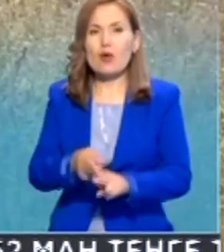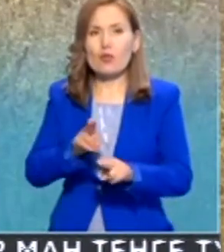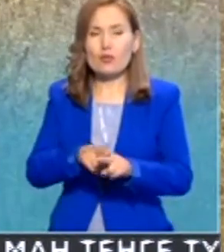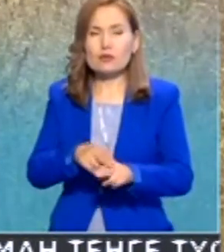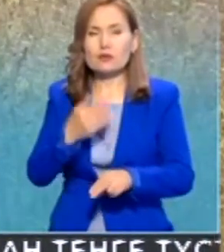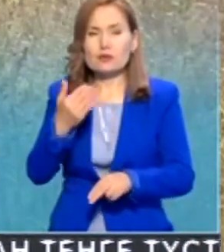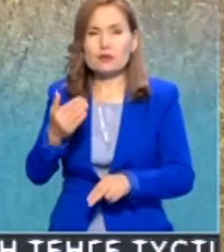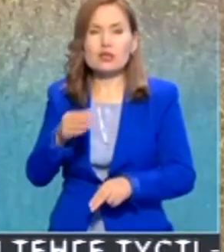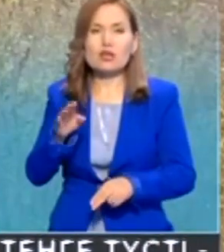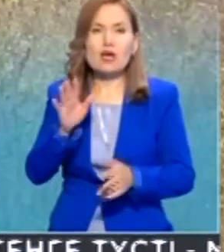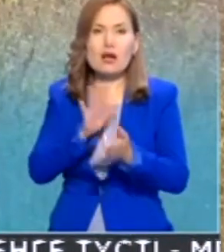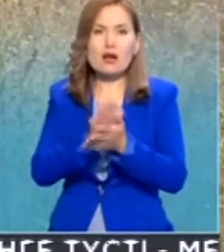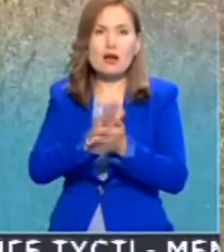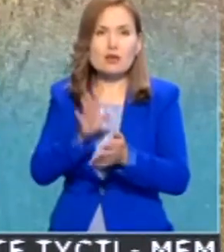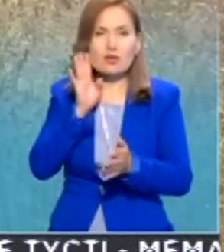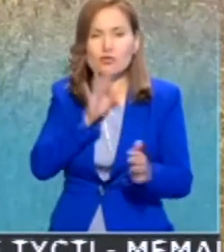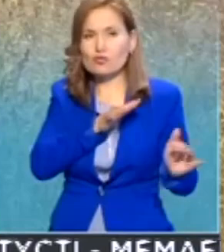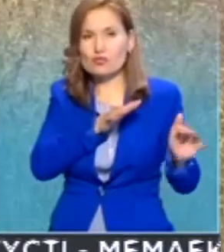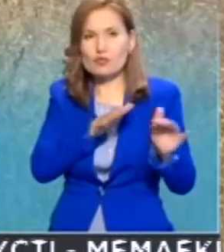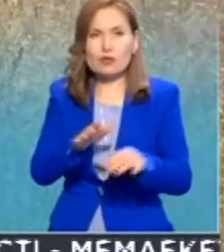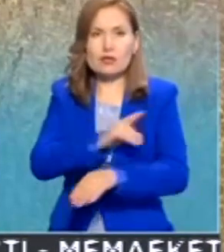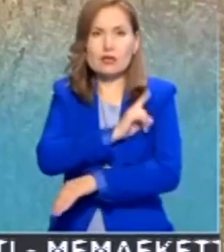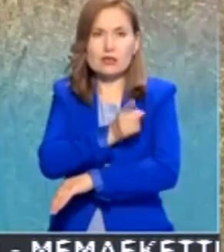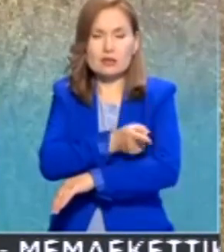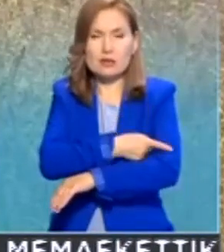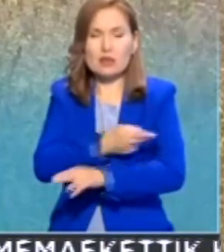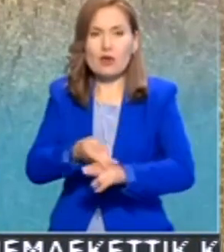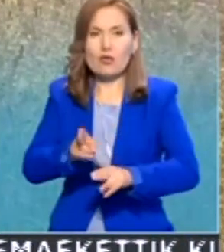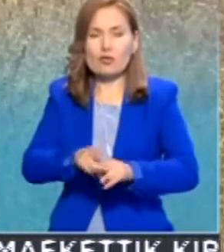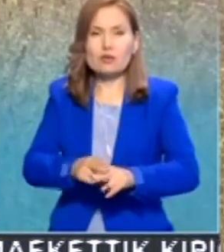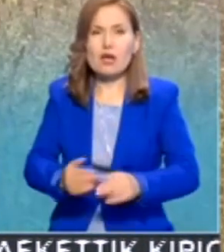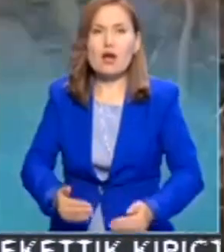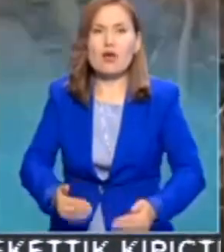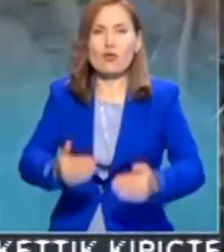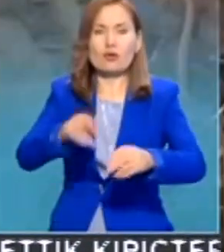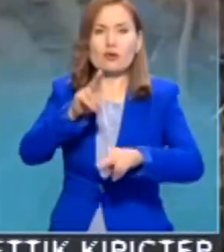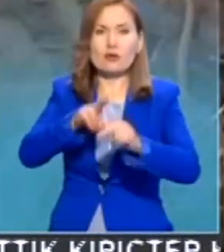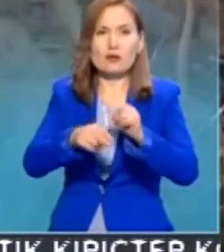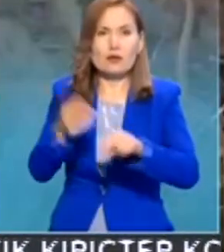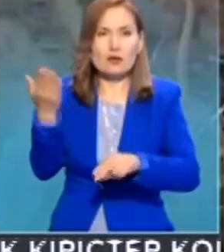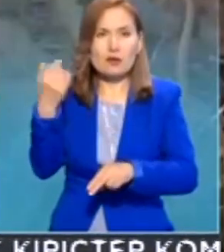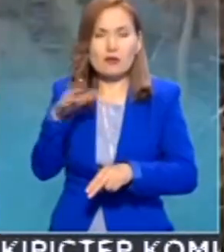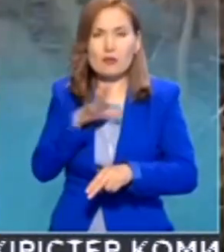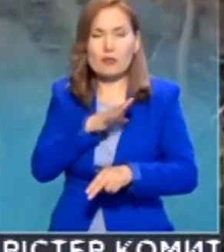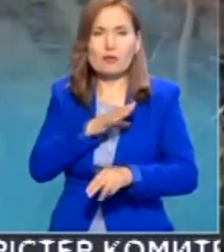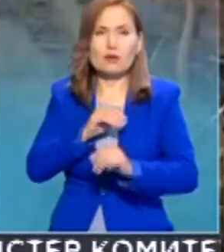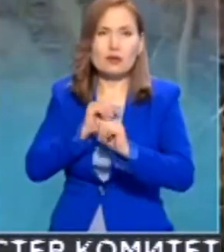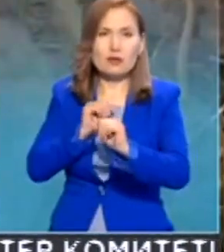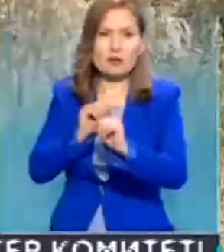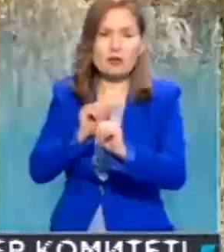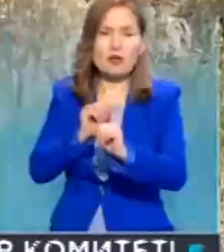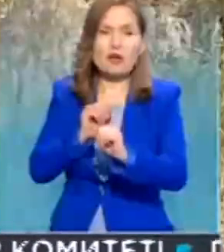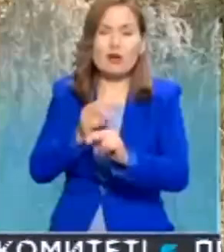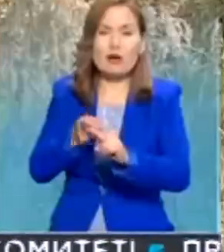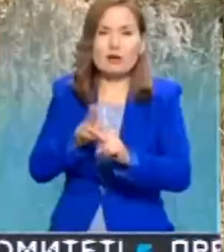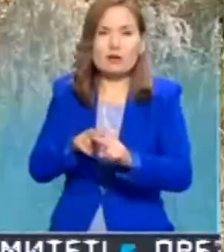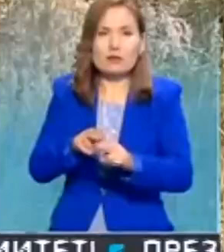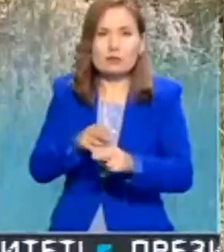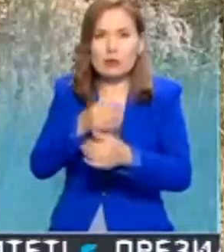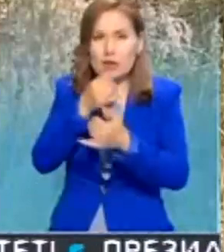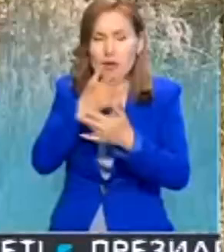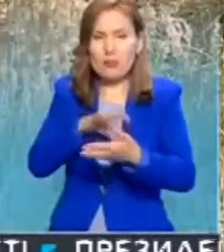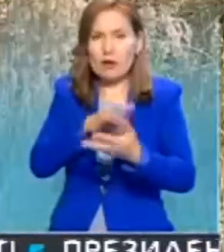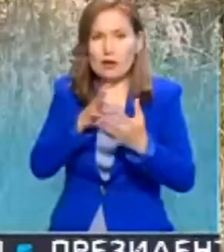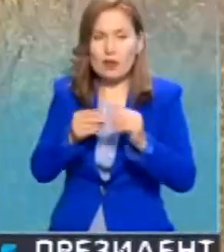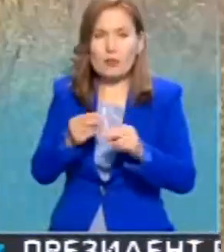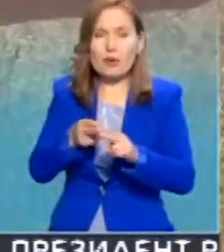міне осы төмпештің ар жағында, дамбының ар жағында су ағып шығатын тұрба бар. Көршімнің мұқым лас су осыған келеді. Суға